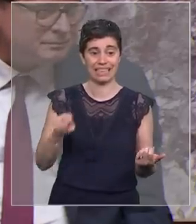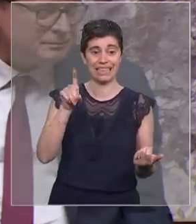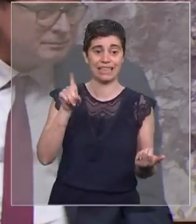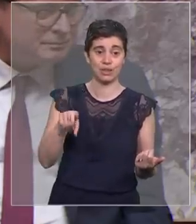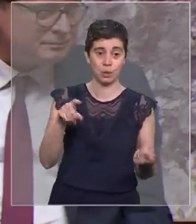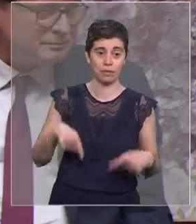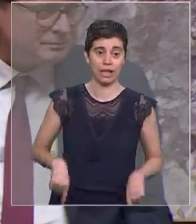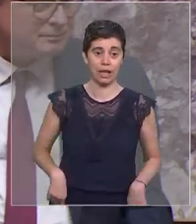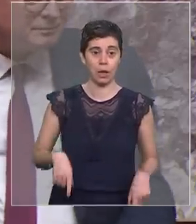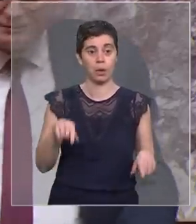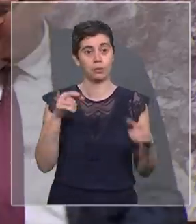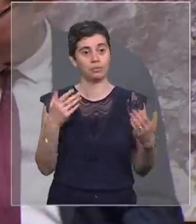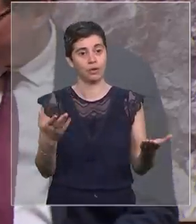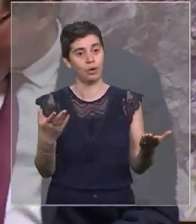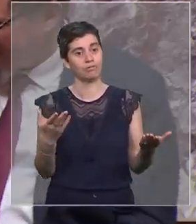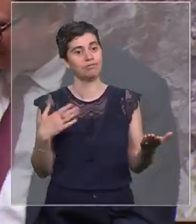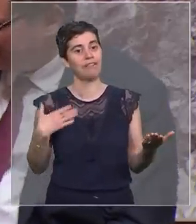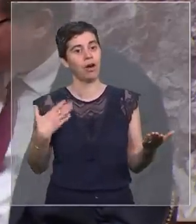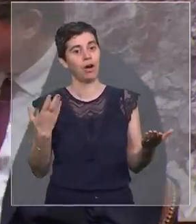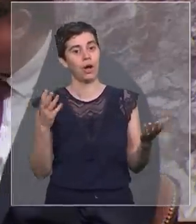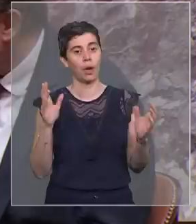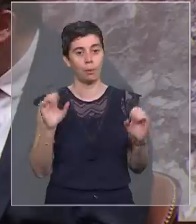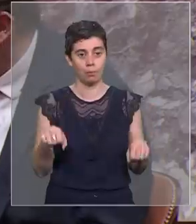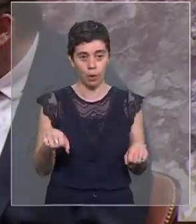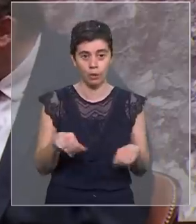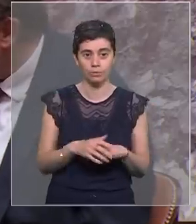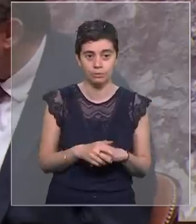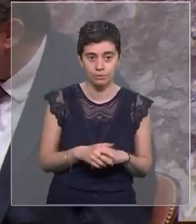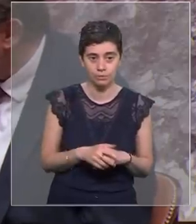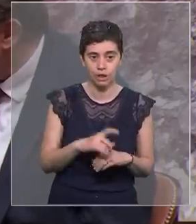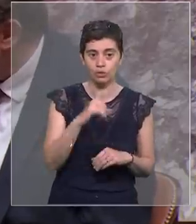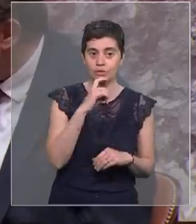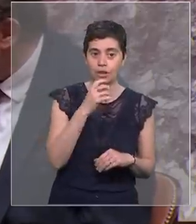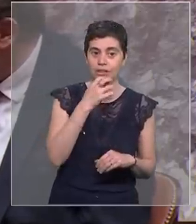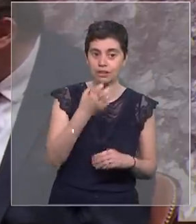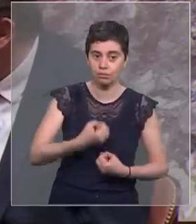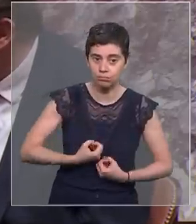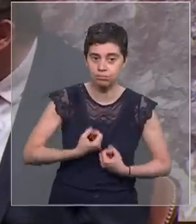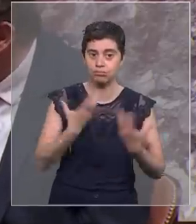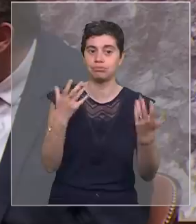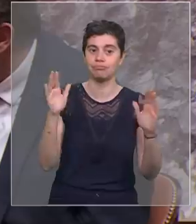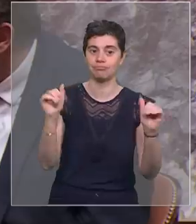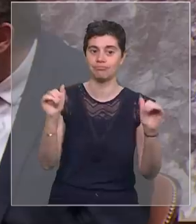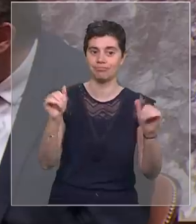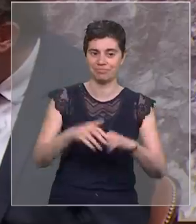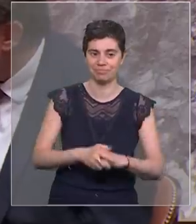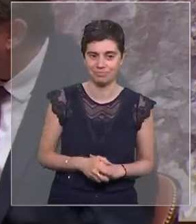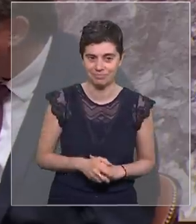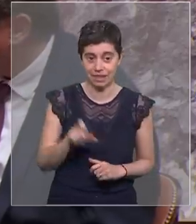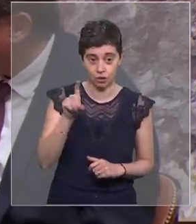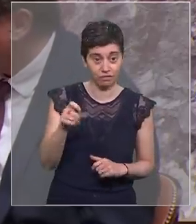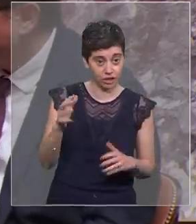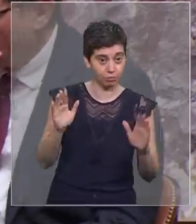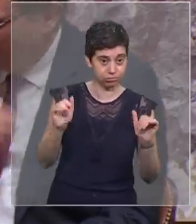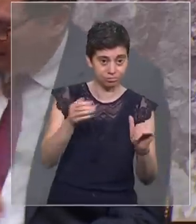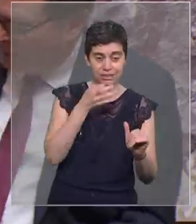un traitement de faveur et pourra reprendre la parole pour faire ses adieux à notre Assemblée après sa question au gouvernement.